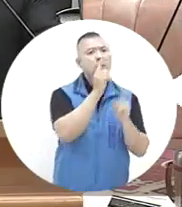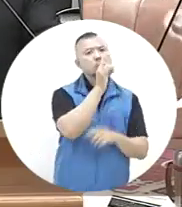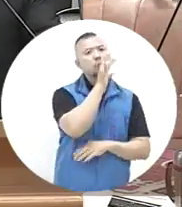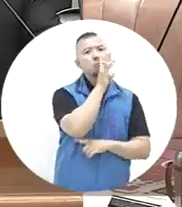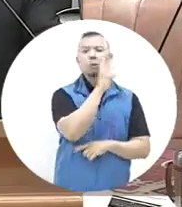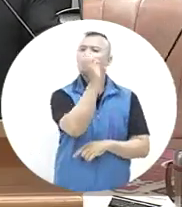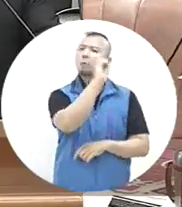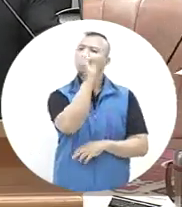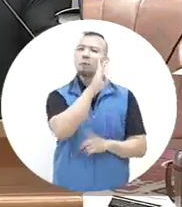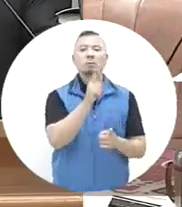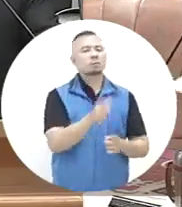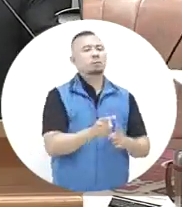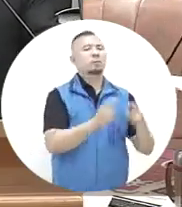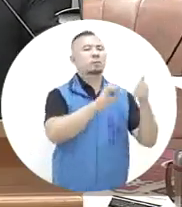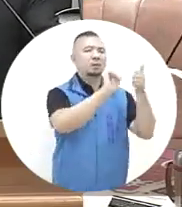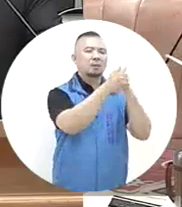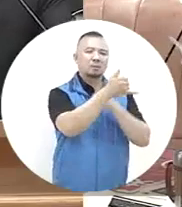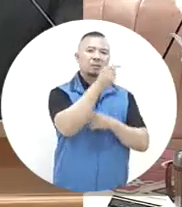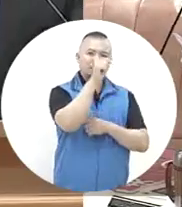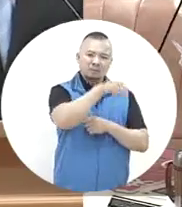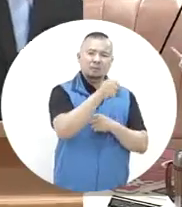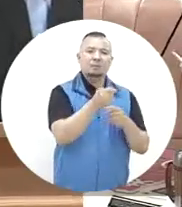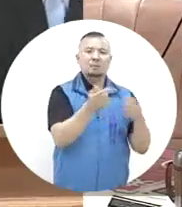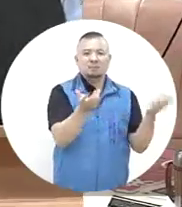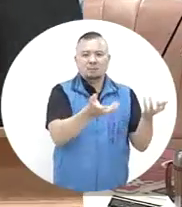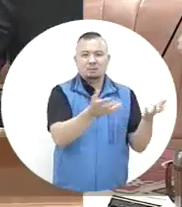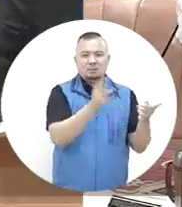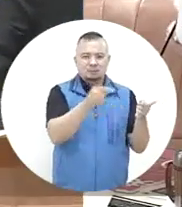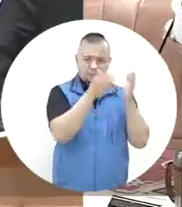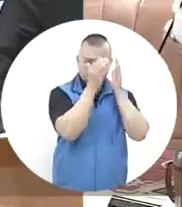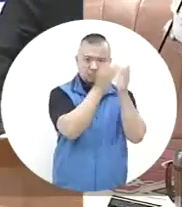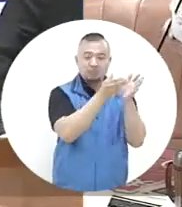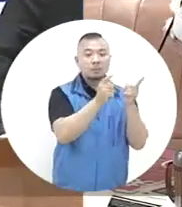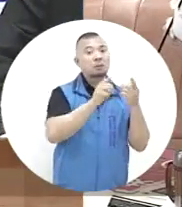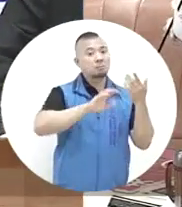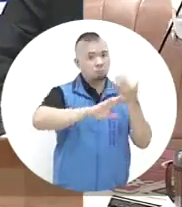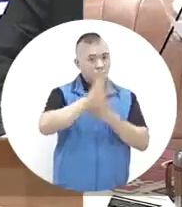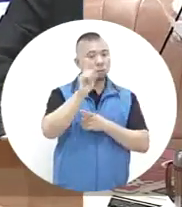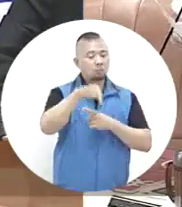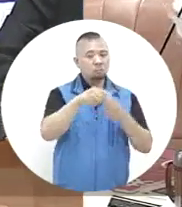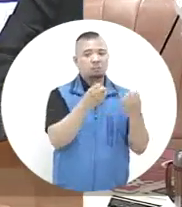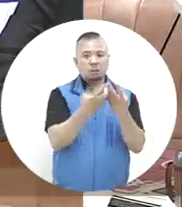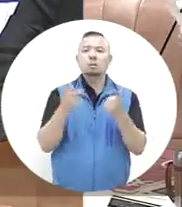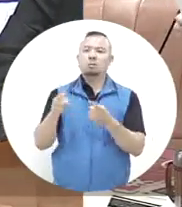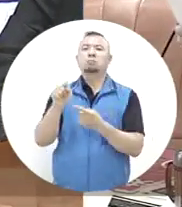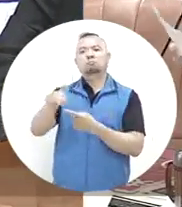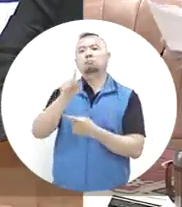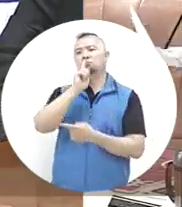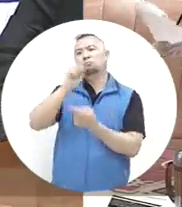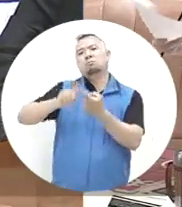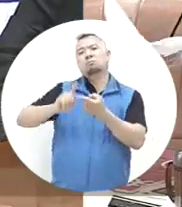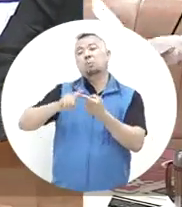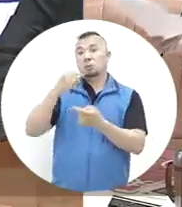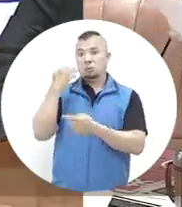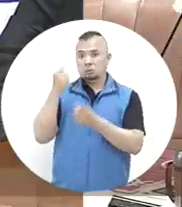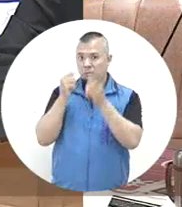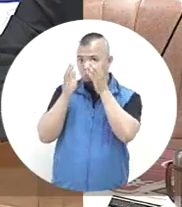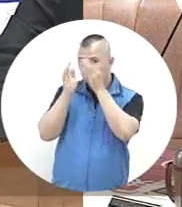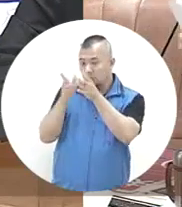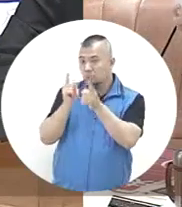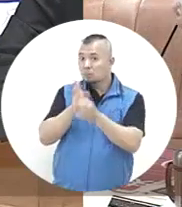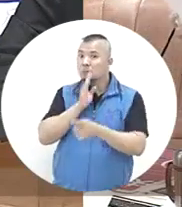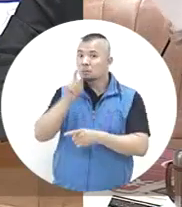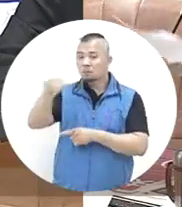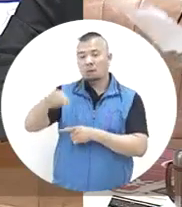件枪击案它都是有针对性的，别的地方可能也会发生这样的一个枪击案。 局长说得好，如果有针对性的话，是不是黑道看不起新北